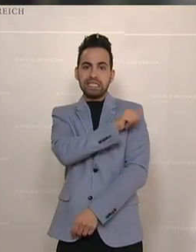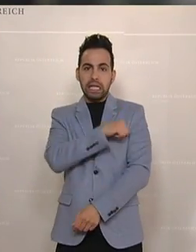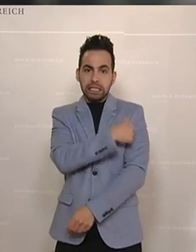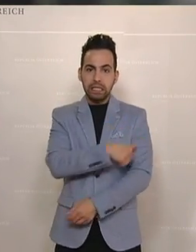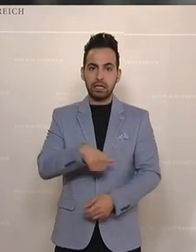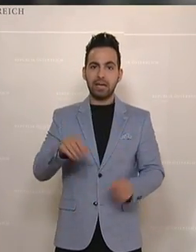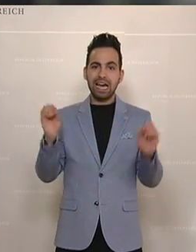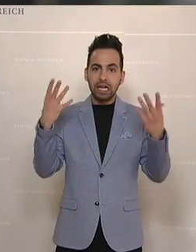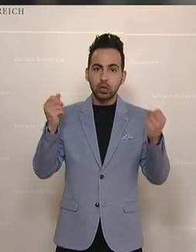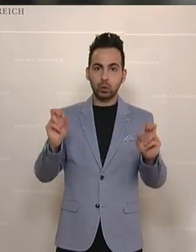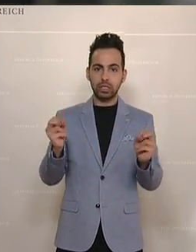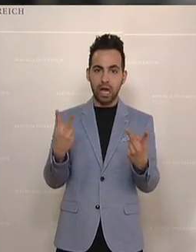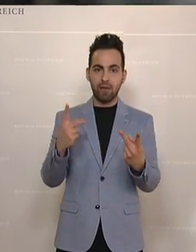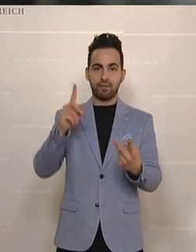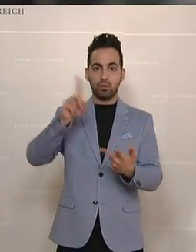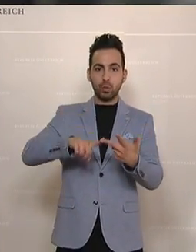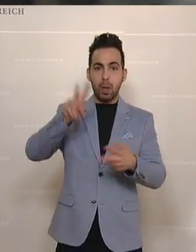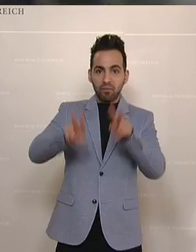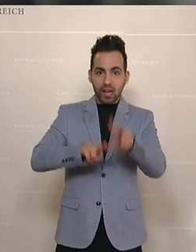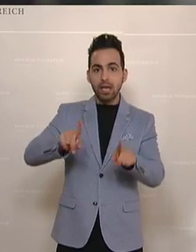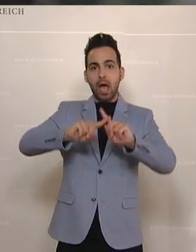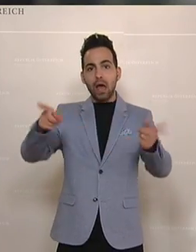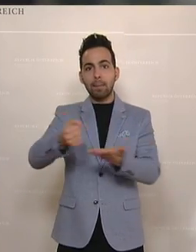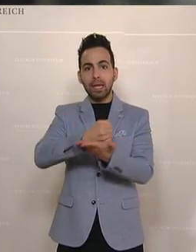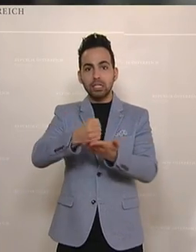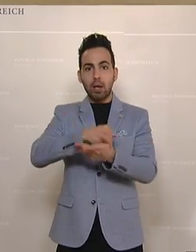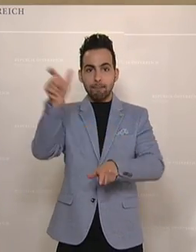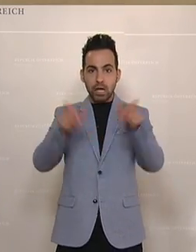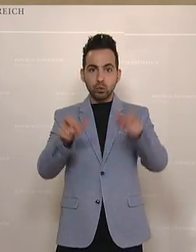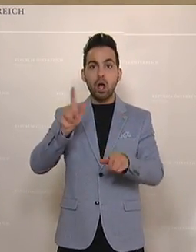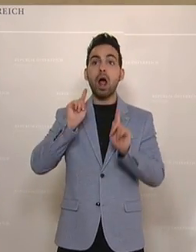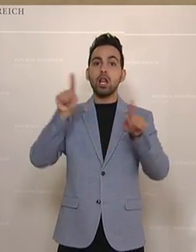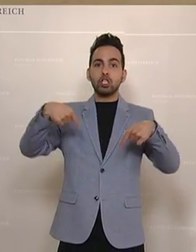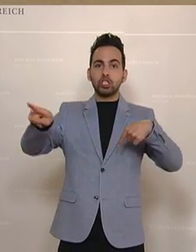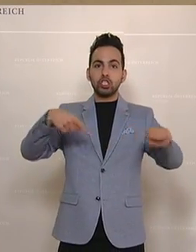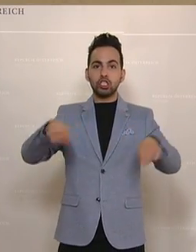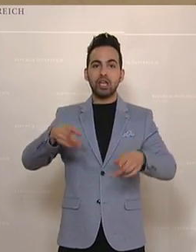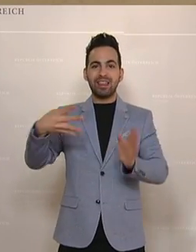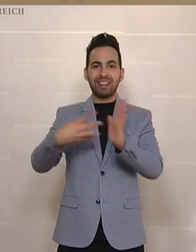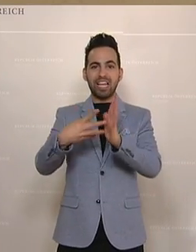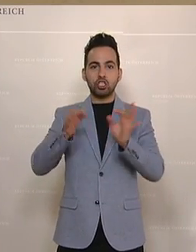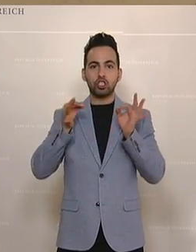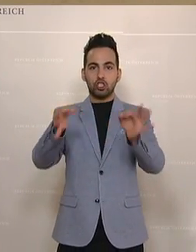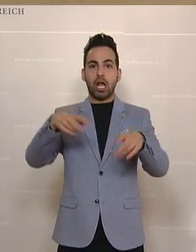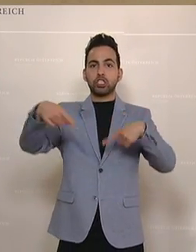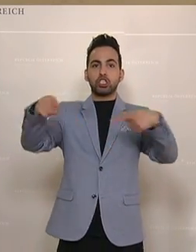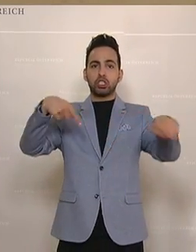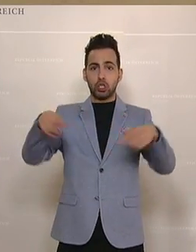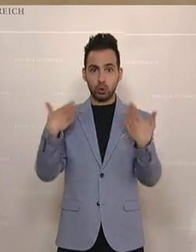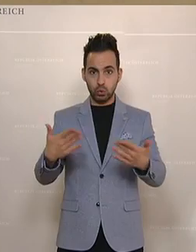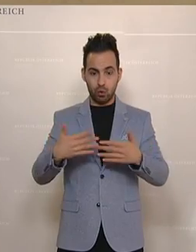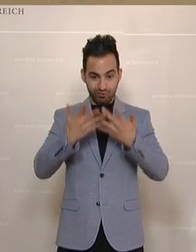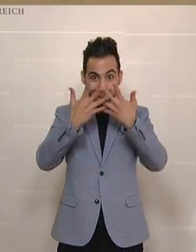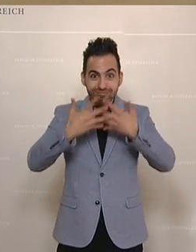die Rettungskräfte, die Pfleger und anderes medizinisches Personal in die Teststraßen stellen. Das ist für mich kein schlüssiges